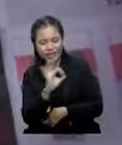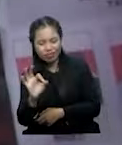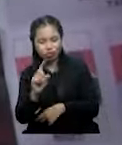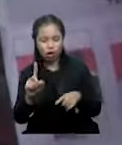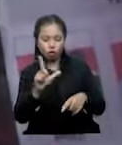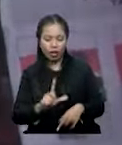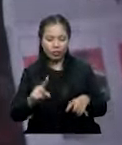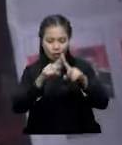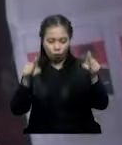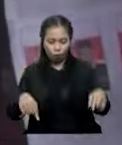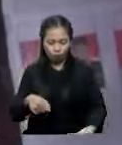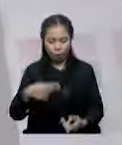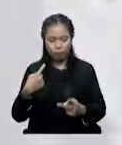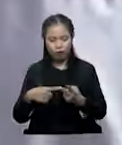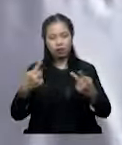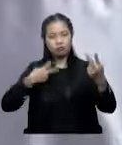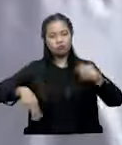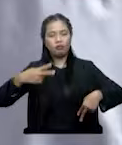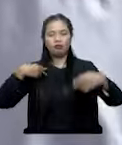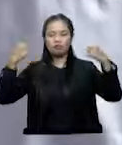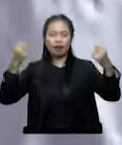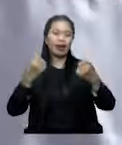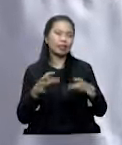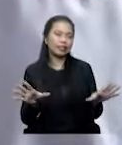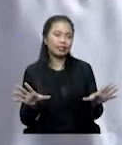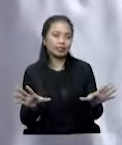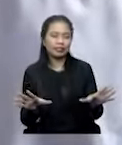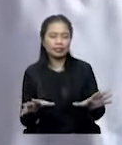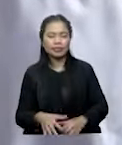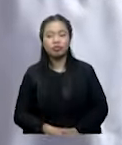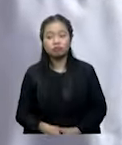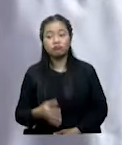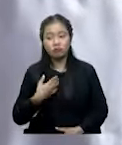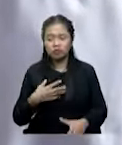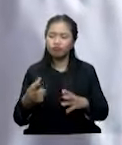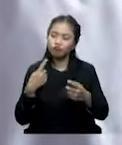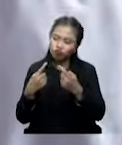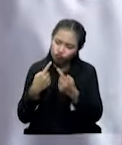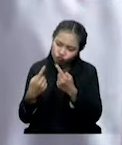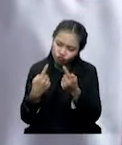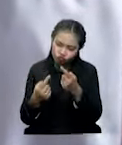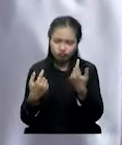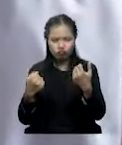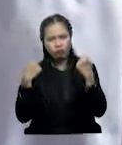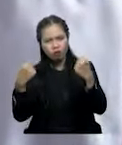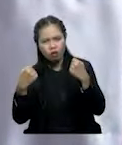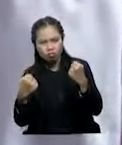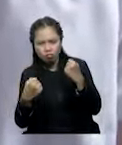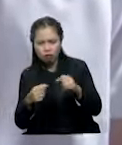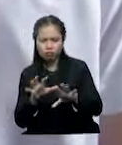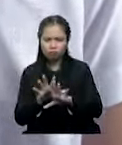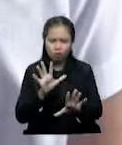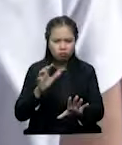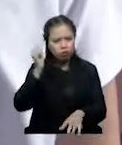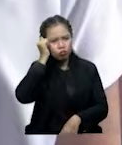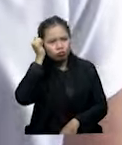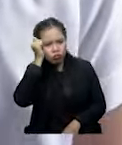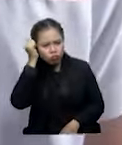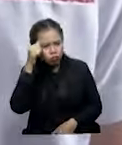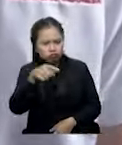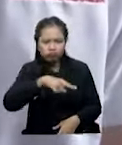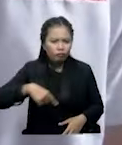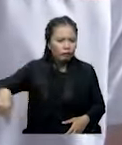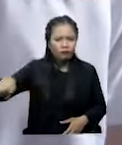warga yang membutuhkan. Ya, bincang-bincang saya tadi mengenai kesehatan, banyak dari ibu-ibu itu yang